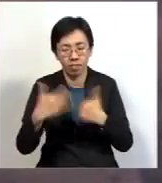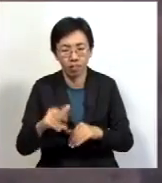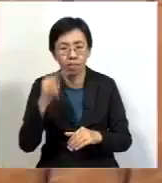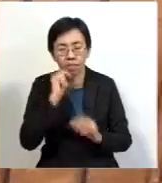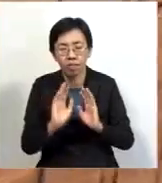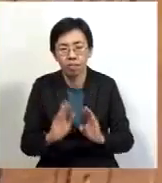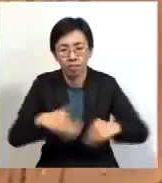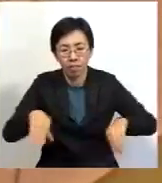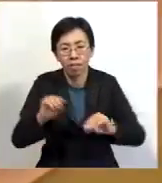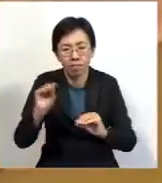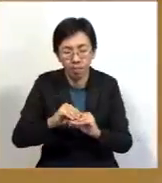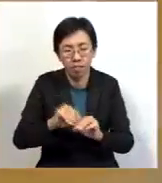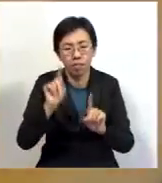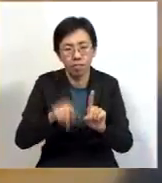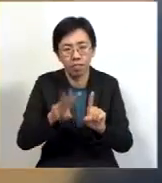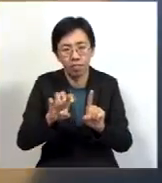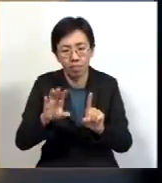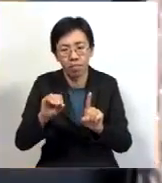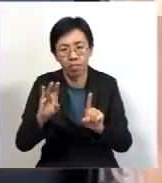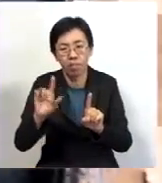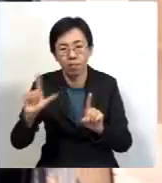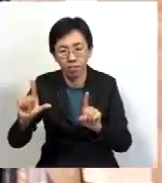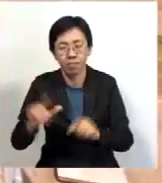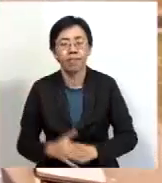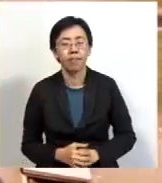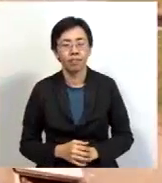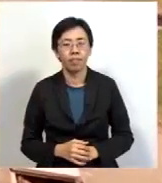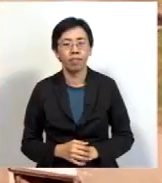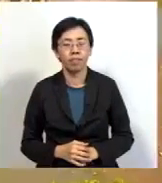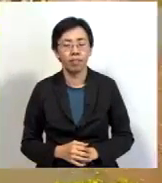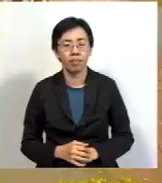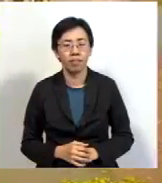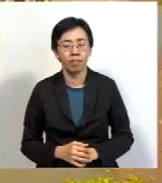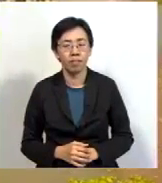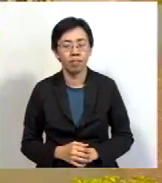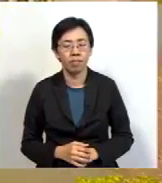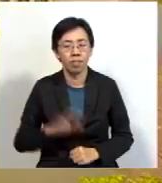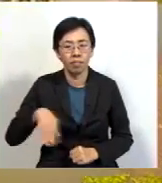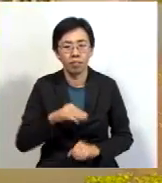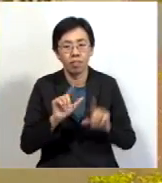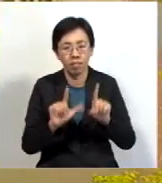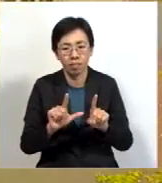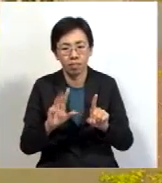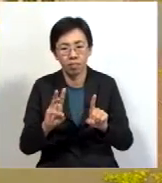มาณน้ำต้นทุนอีก 1,458 ล้านลูกบาศก์เมตรคิดเป็นพื้นที่รับประโยชน์นะคะจำนวน